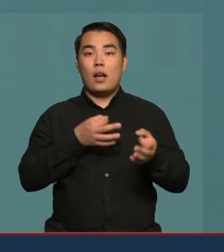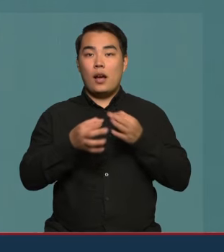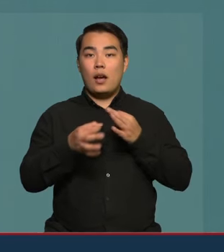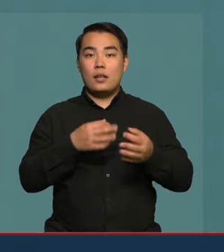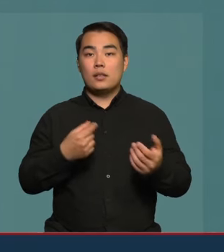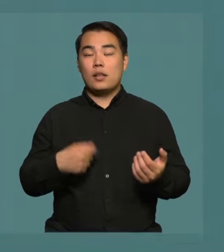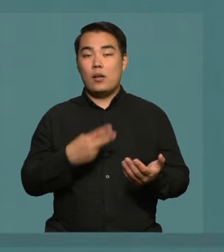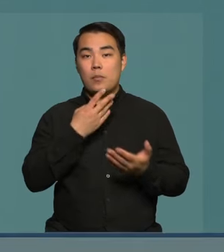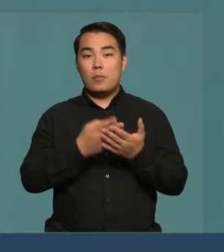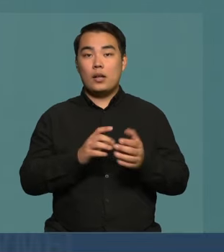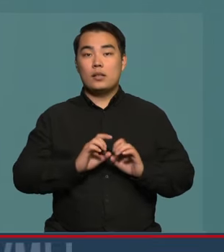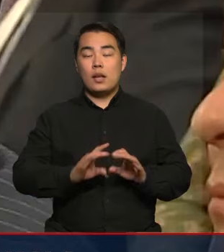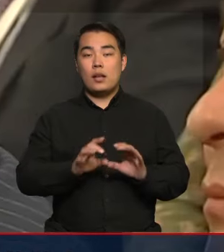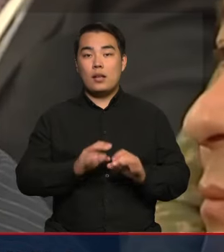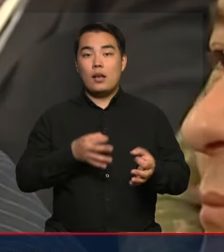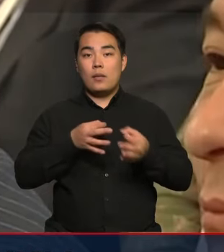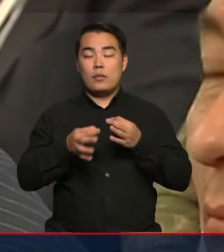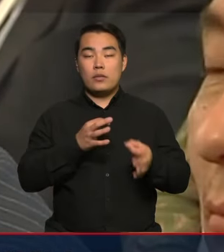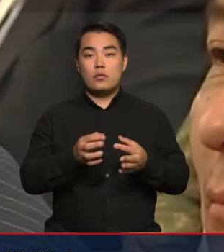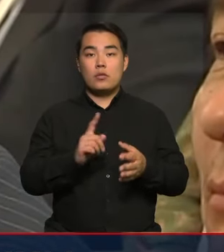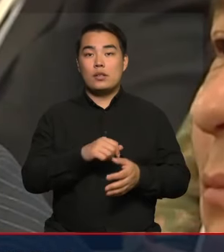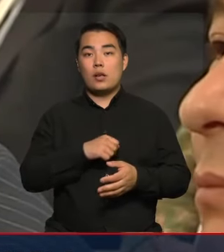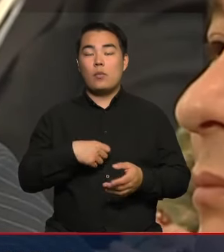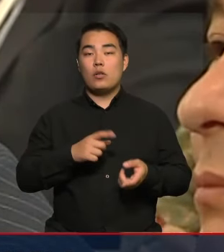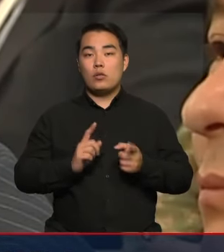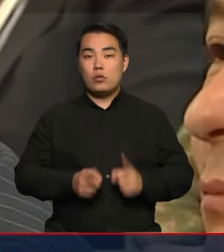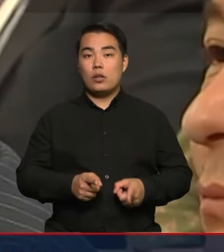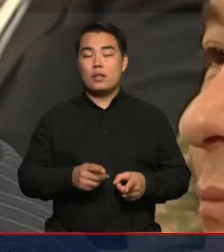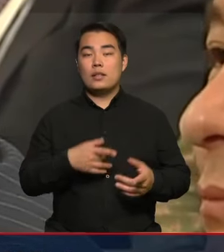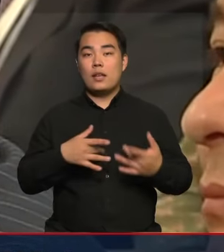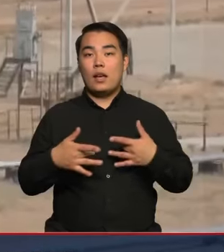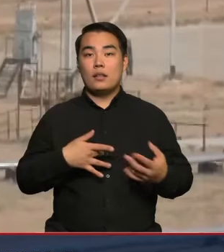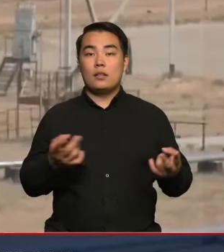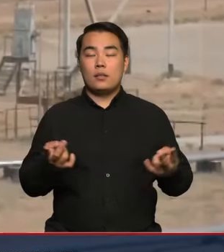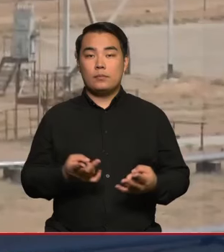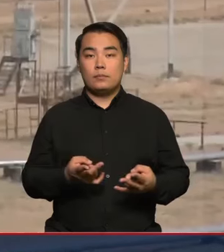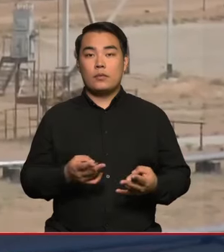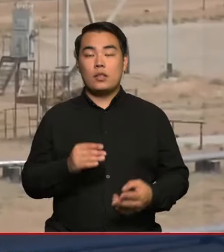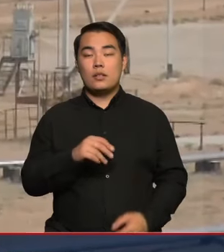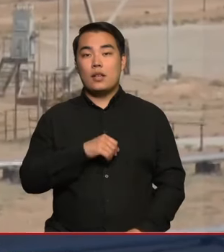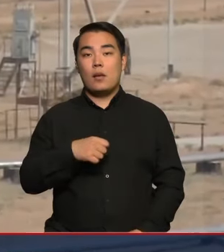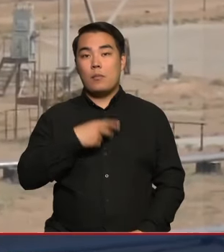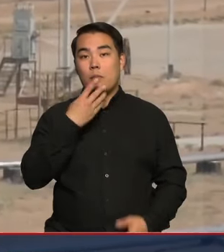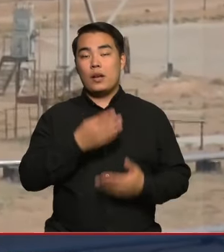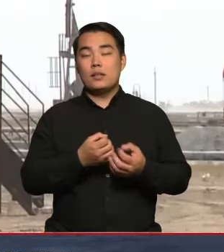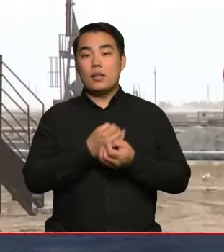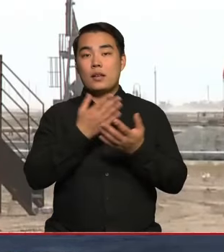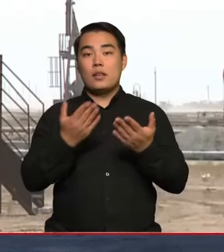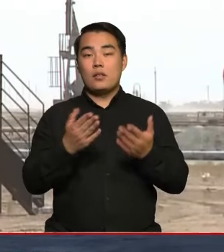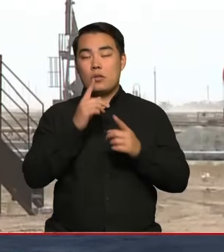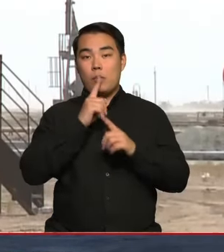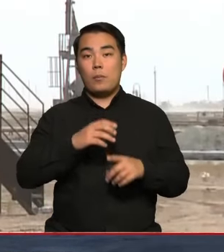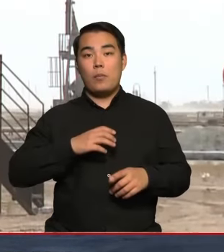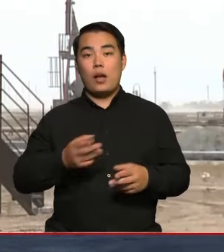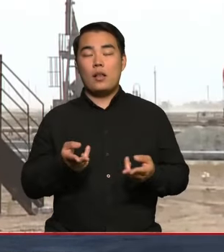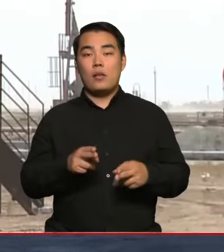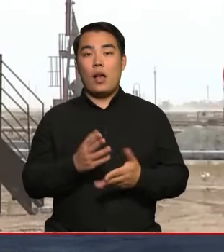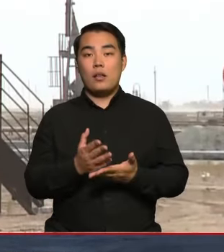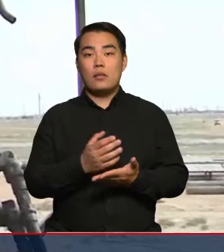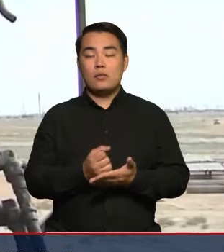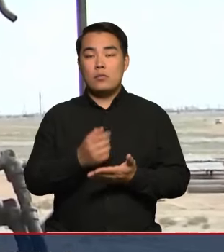термелерін әлемге танытатын бір дәстүрлі ұлттық театр ауадай қажет. Жазба байлық сарқылмаса да қазба байлық таусылады.